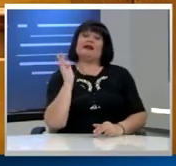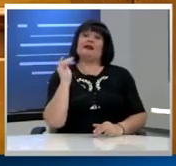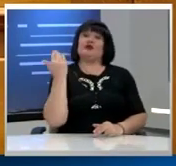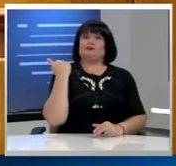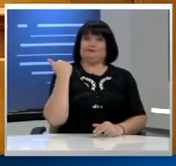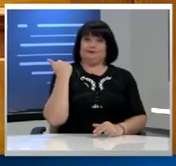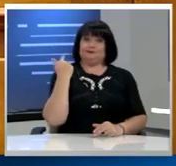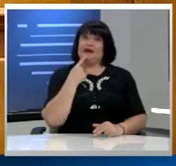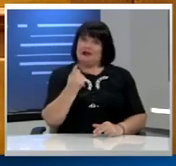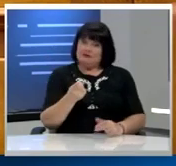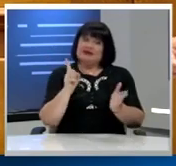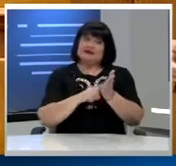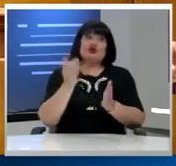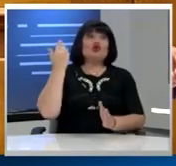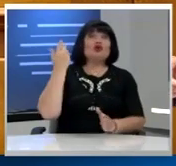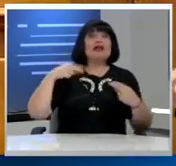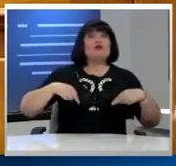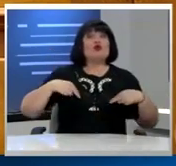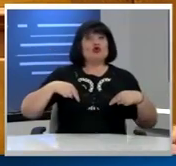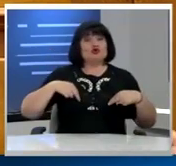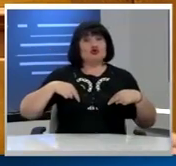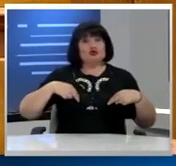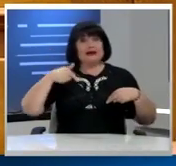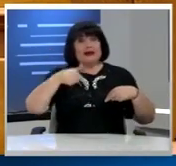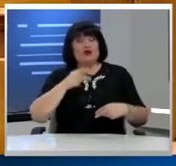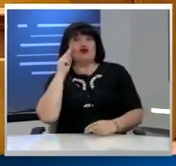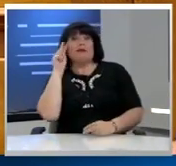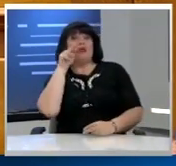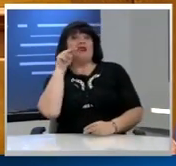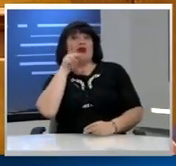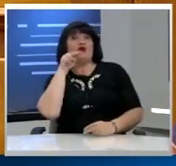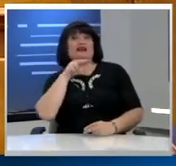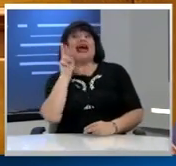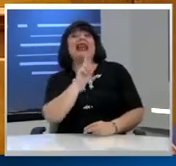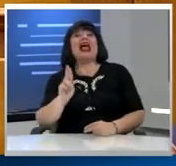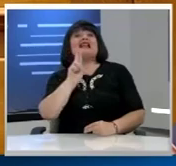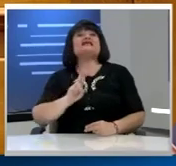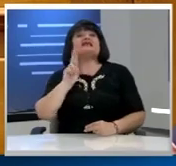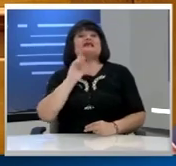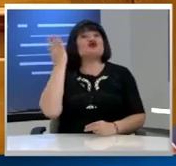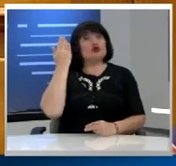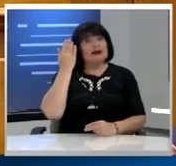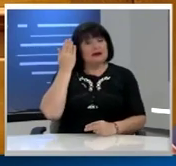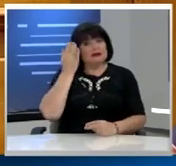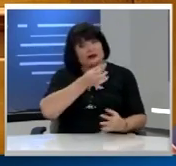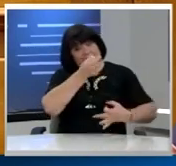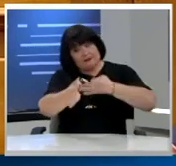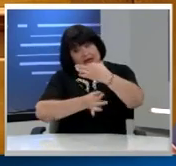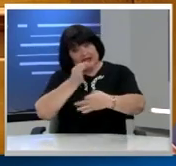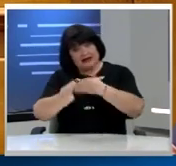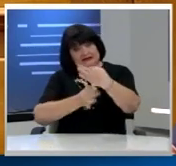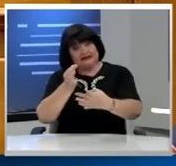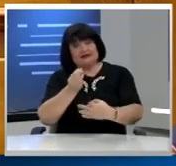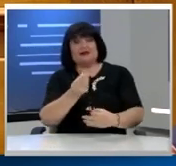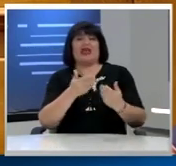επιχειρηματολογούσατε υπέρ της ανάγκης ο τότε Γενικός Επιθεωρητής Δημόσιας Διοίκησης, ο κ. Ζακιτζής, που είχε